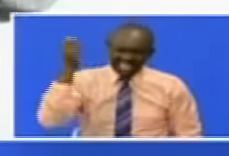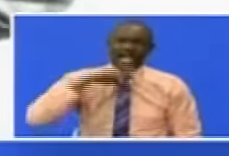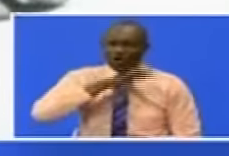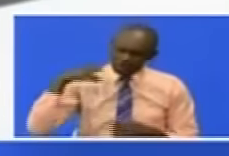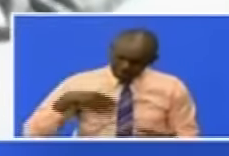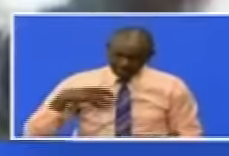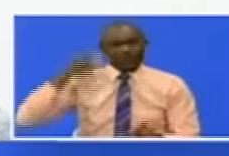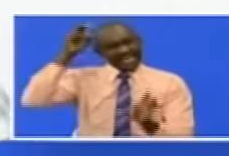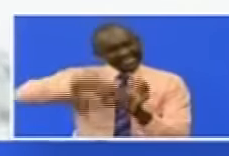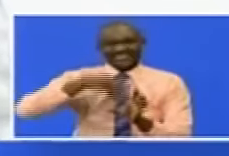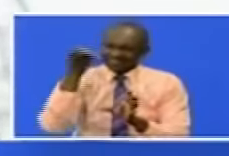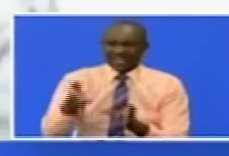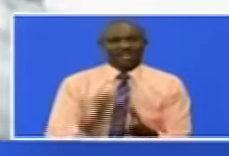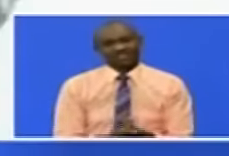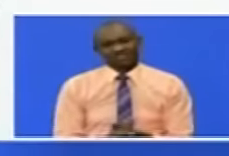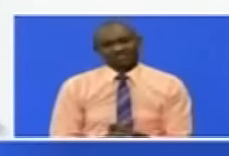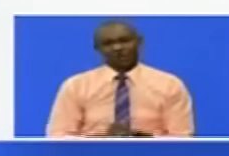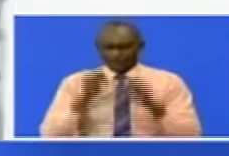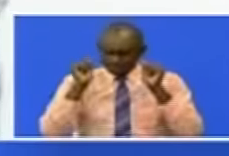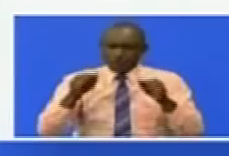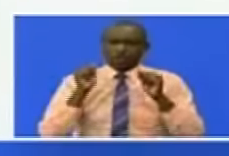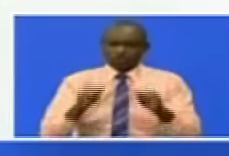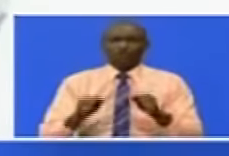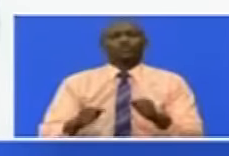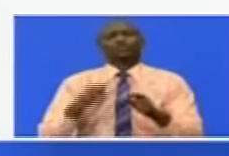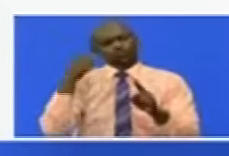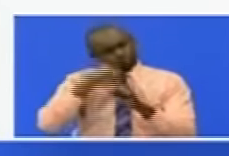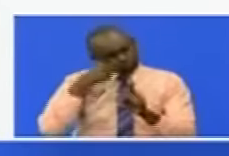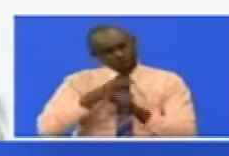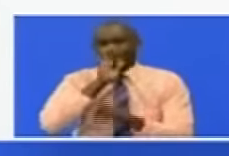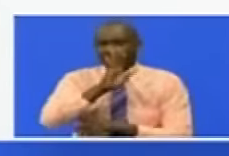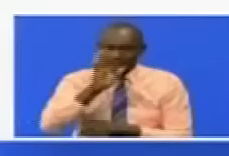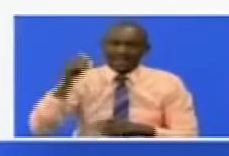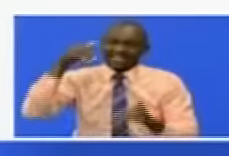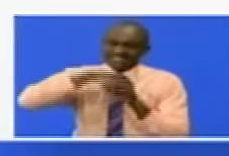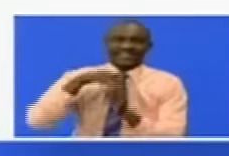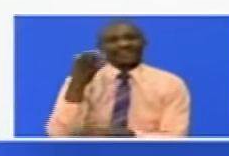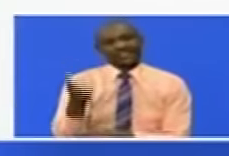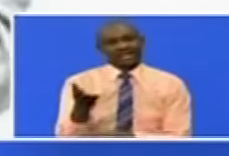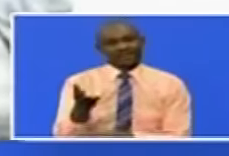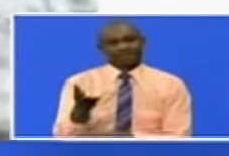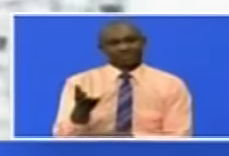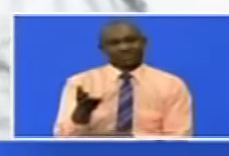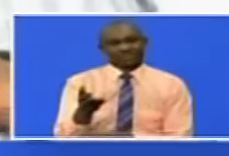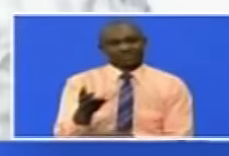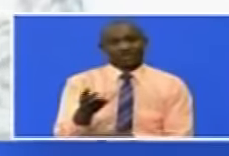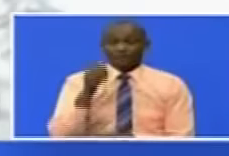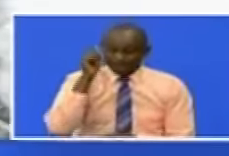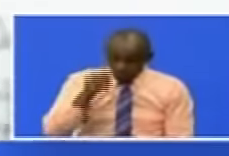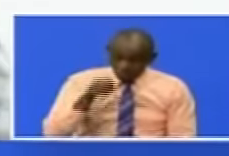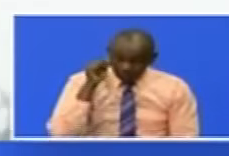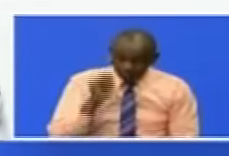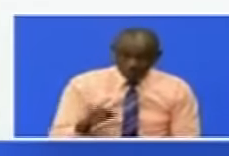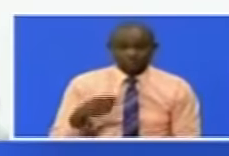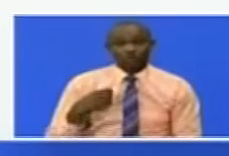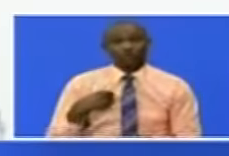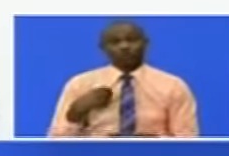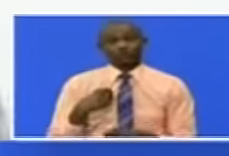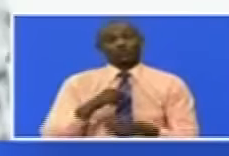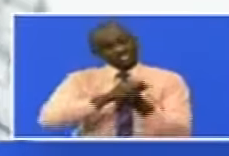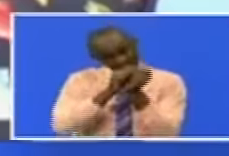wote tuweza kuingia ndani na kutetea mambo yao wakiwa hapo, na ili sana tuweze kuunganisha